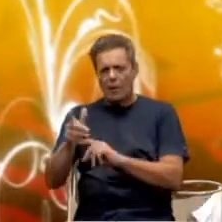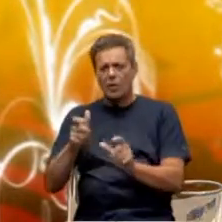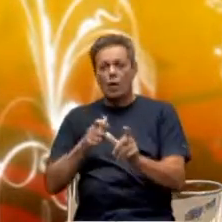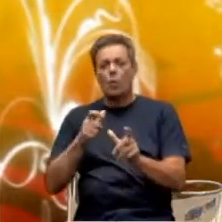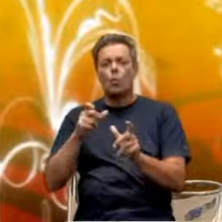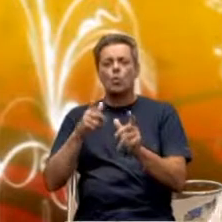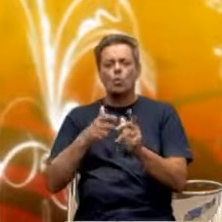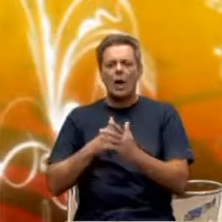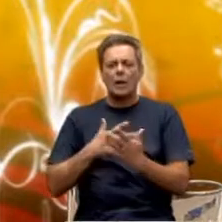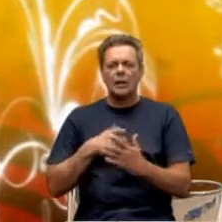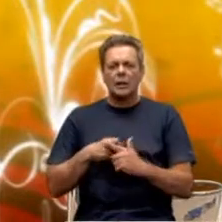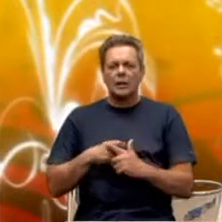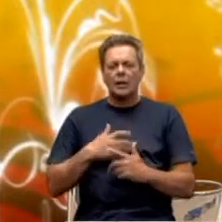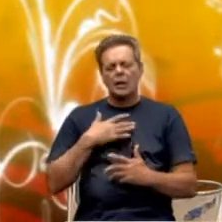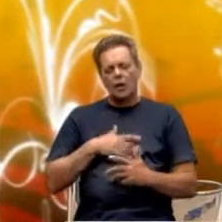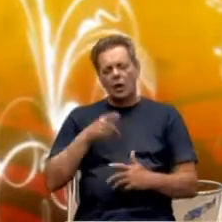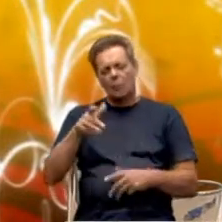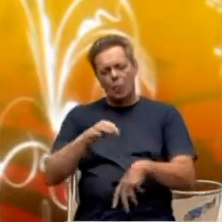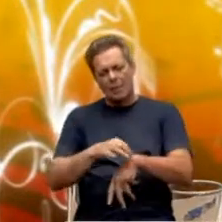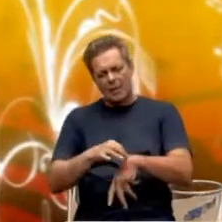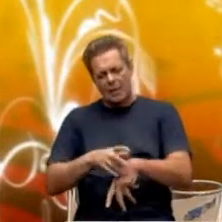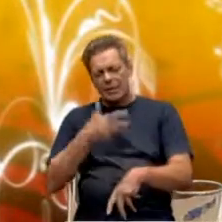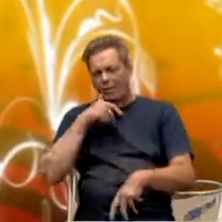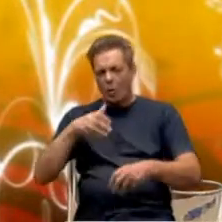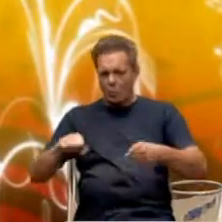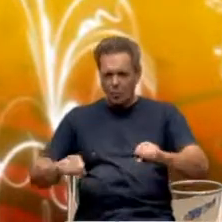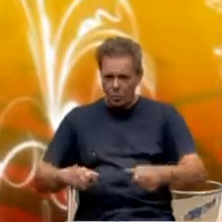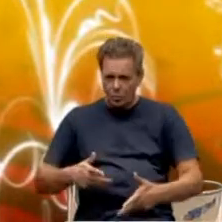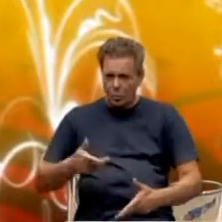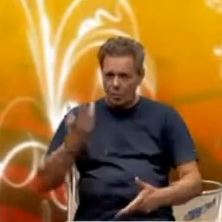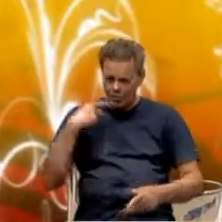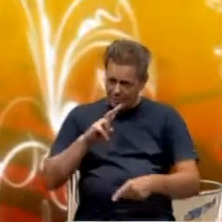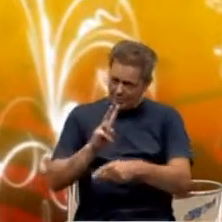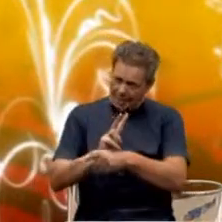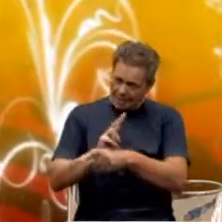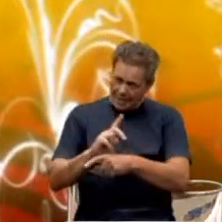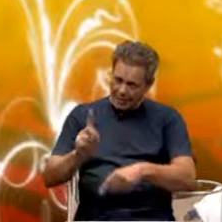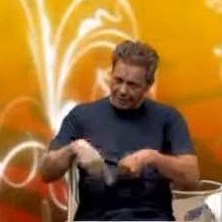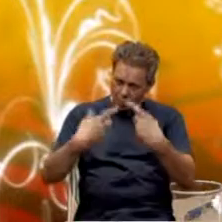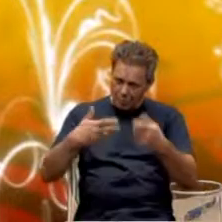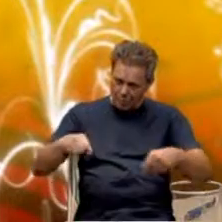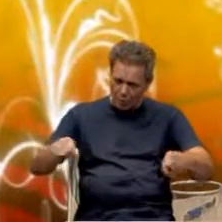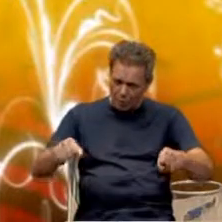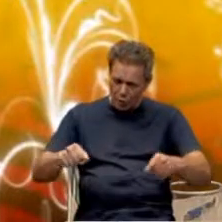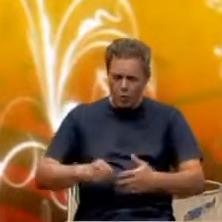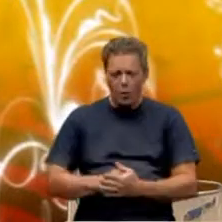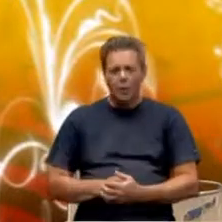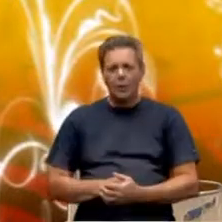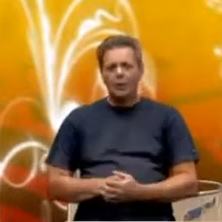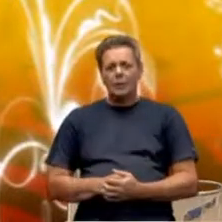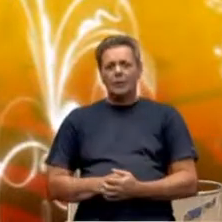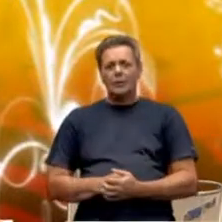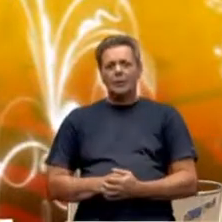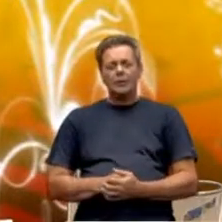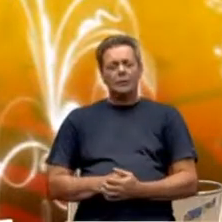Evo, želim tom pacijentu, tom motoristi da se inače pazi kad bude dalje zdrav, s nogama zdravima, da ne